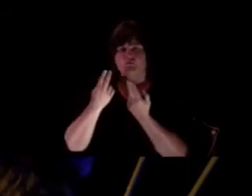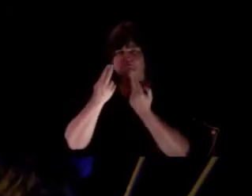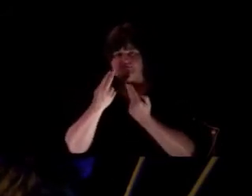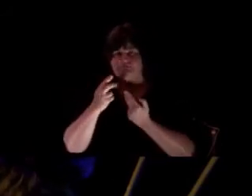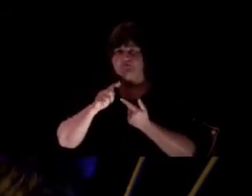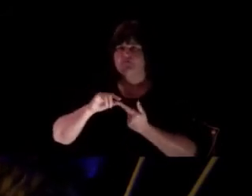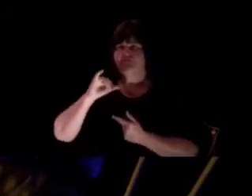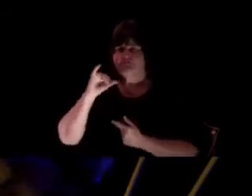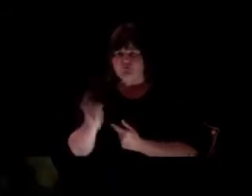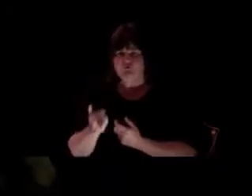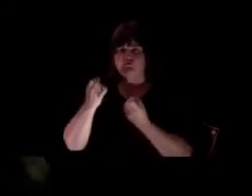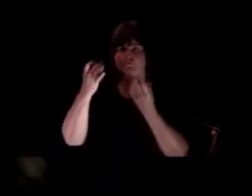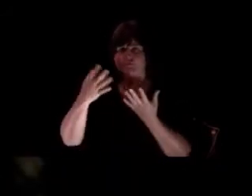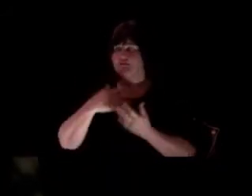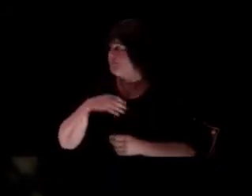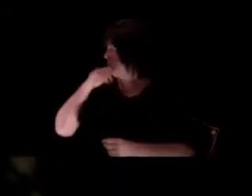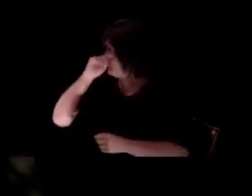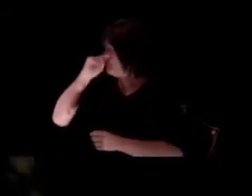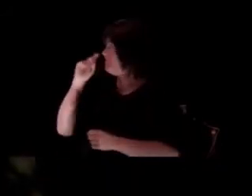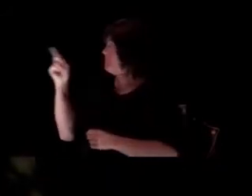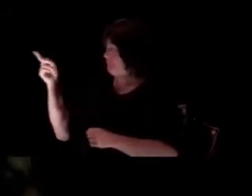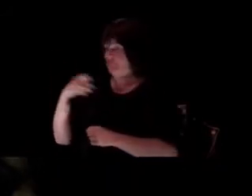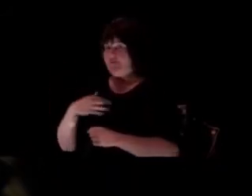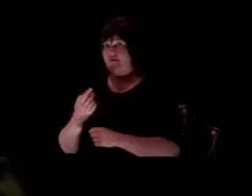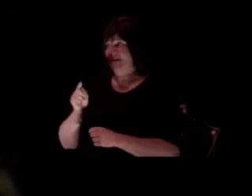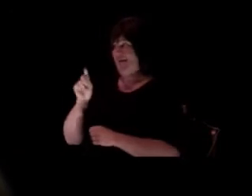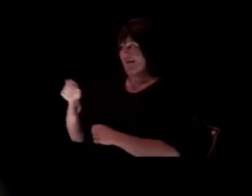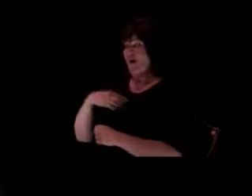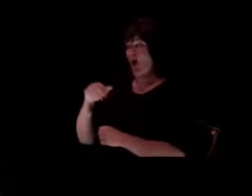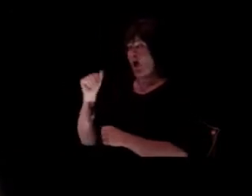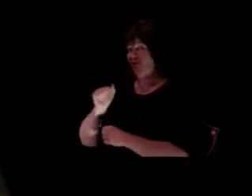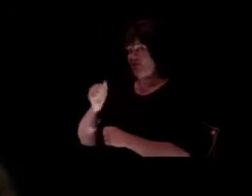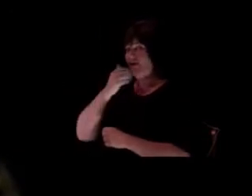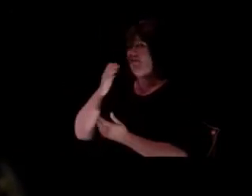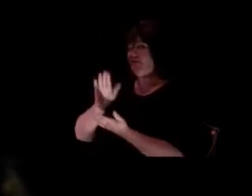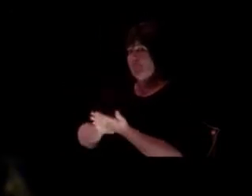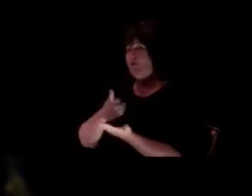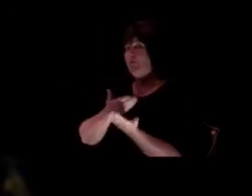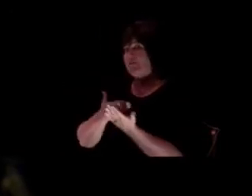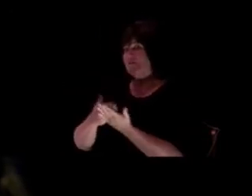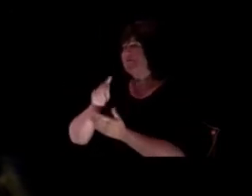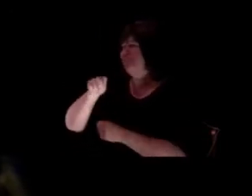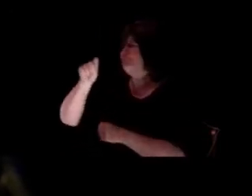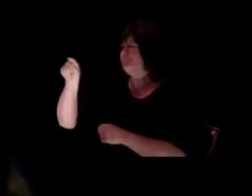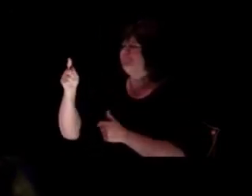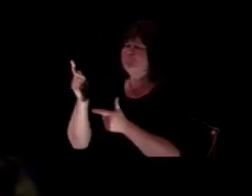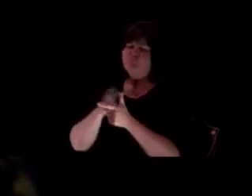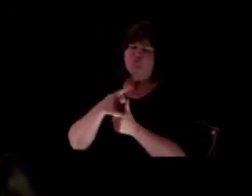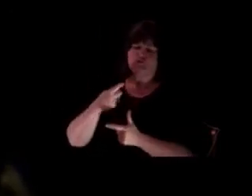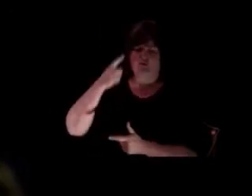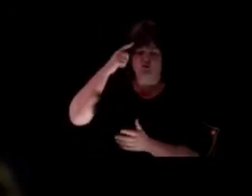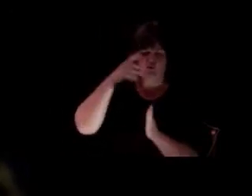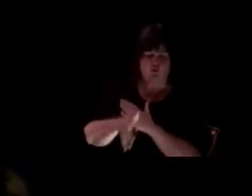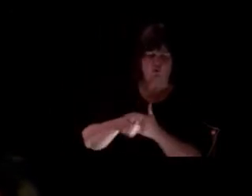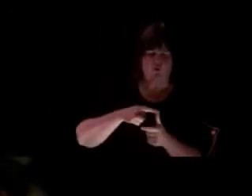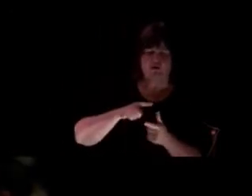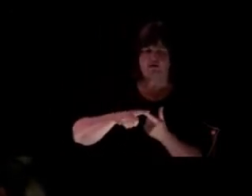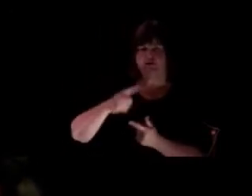Og det her, så viktig. Det her Annika har vært med og presentert rundt. Og det her, både til psykologer, psykisk